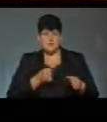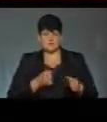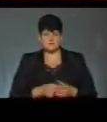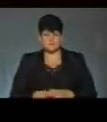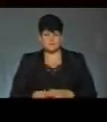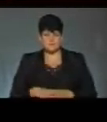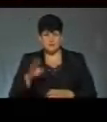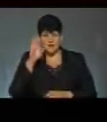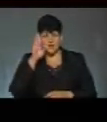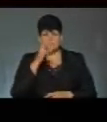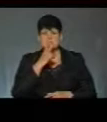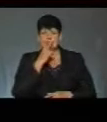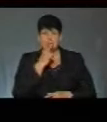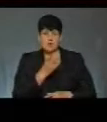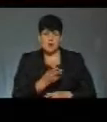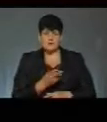Хлопцям показуємо